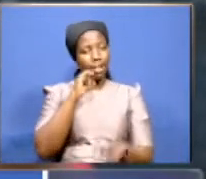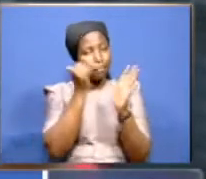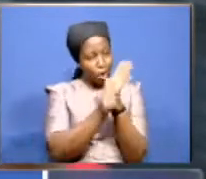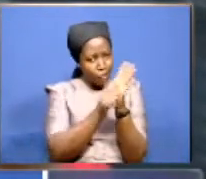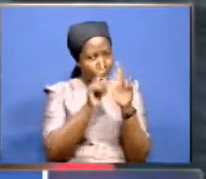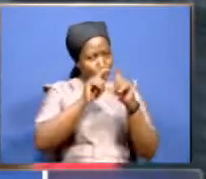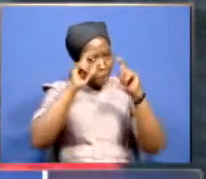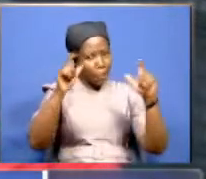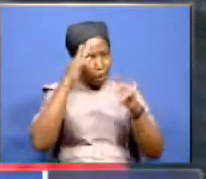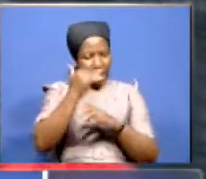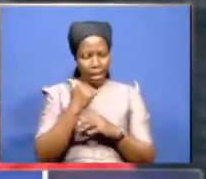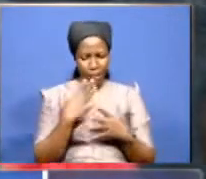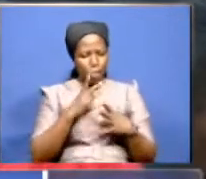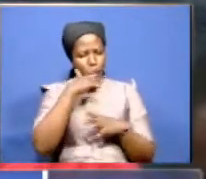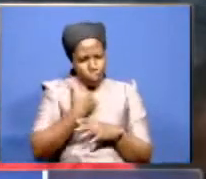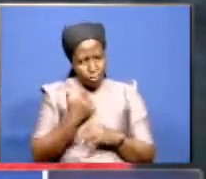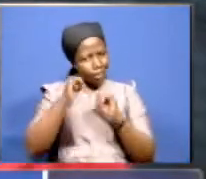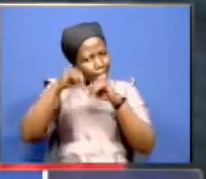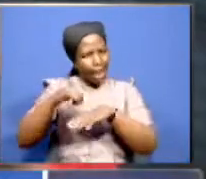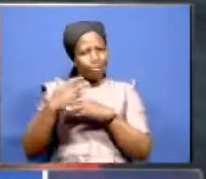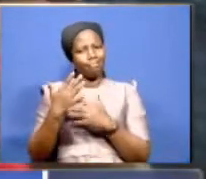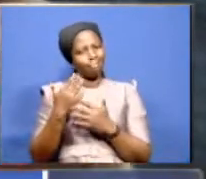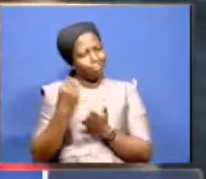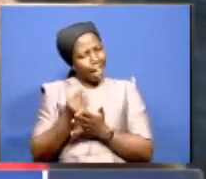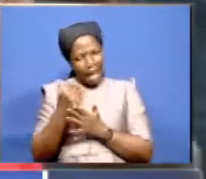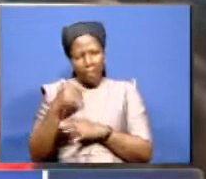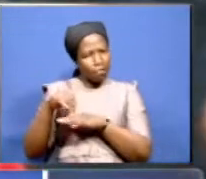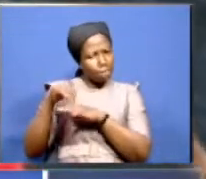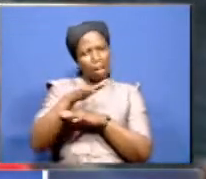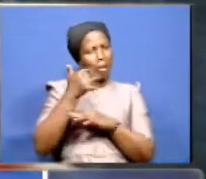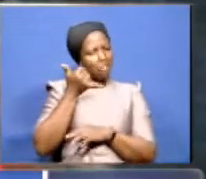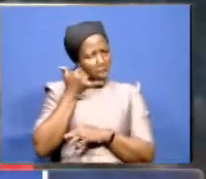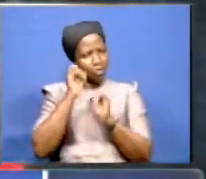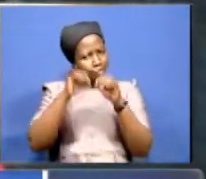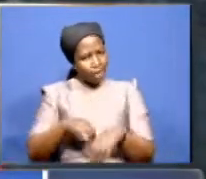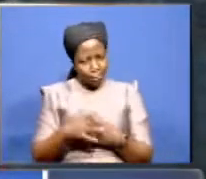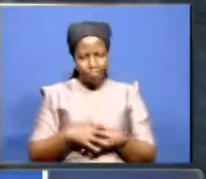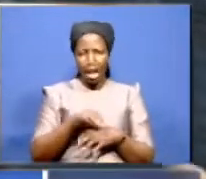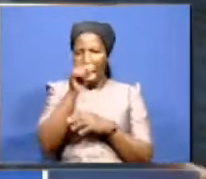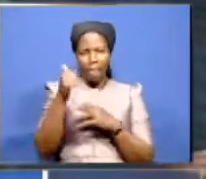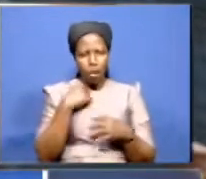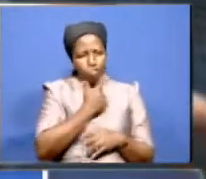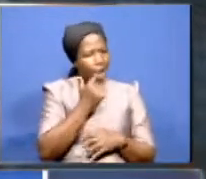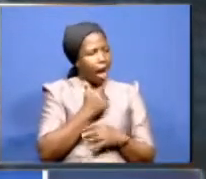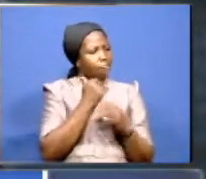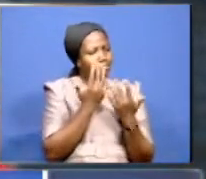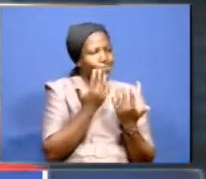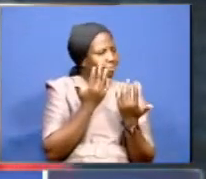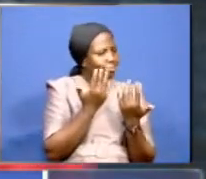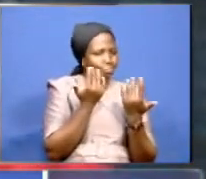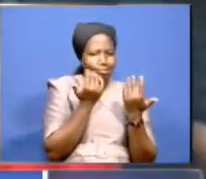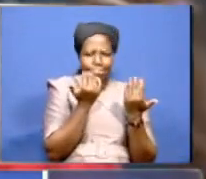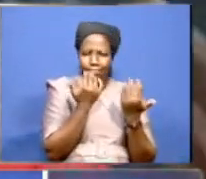uwezo, watatumana kwa simu. Je, sisi ambao tuna uwezo wala tuna mafrizi wala kuwekea chakula